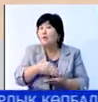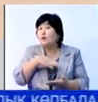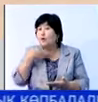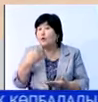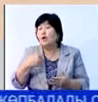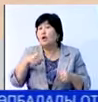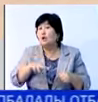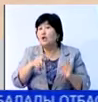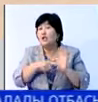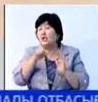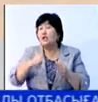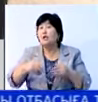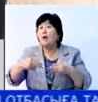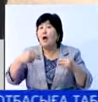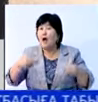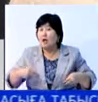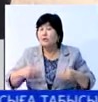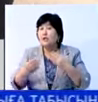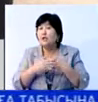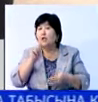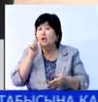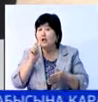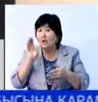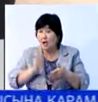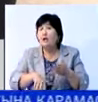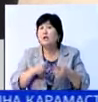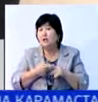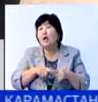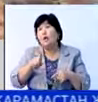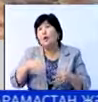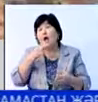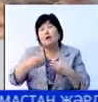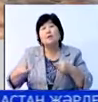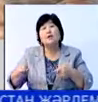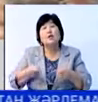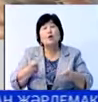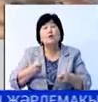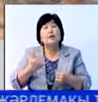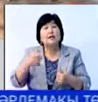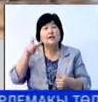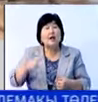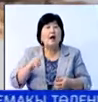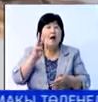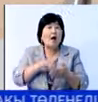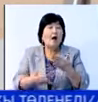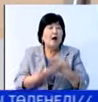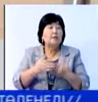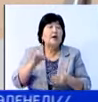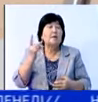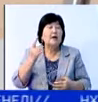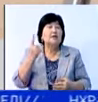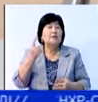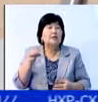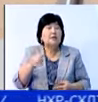7 адам әкімшілік жазаға тартылды. Іс-шараны ұйымдастырудағы мақсат әкімшілік жауапкершілікке тартылған тұлғалардан айыппұл және баласына бір